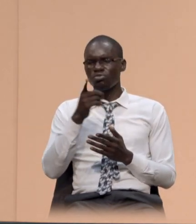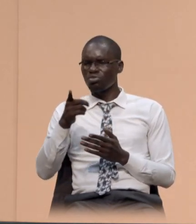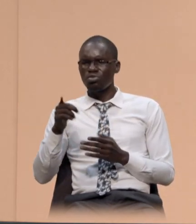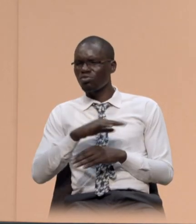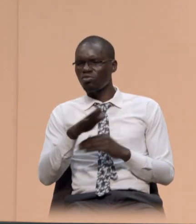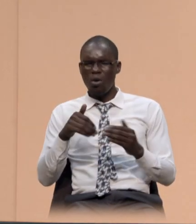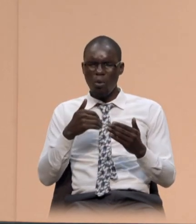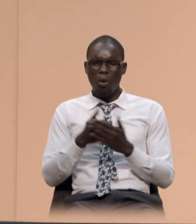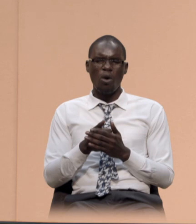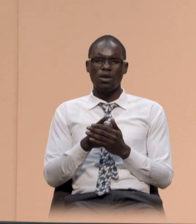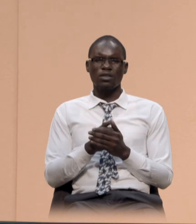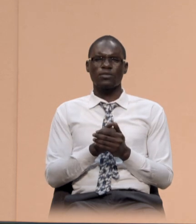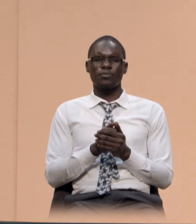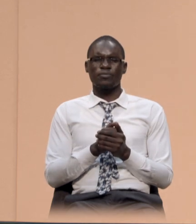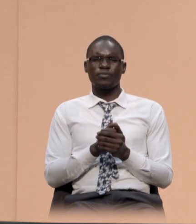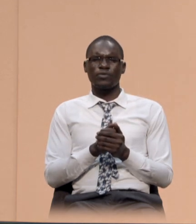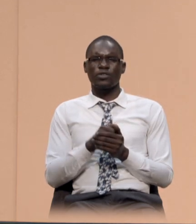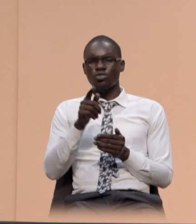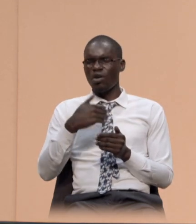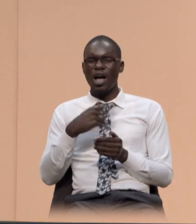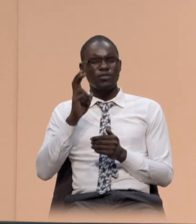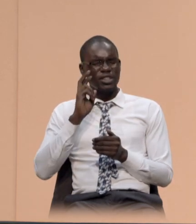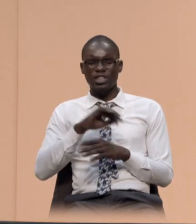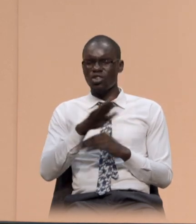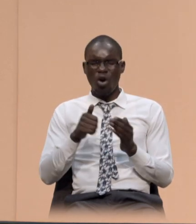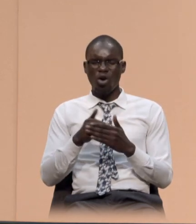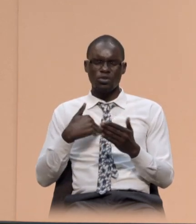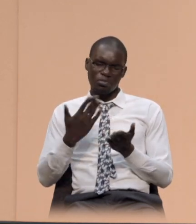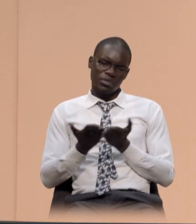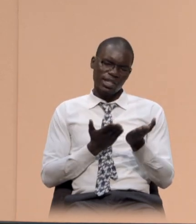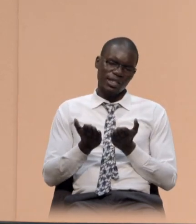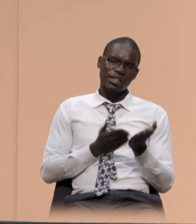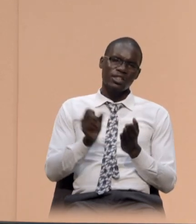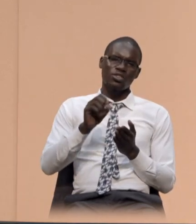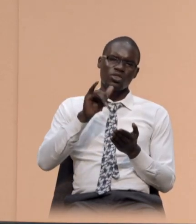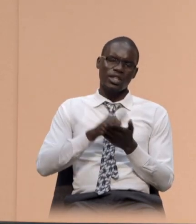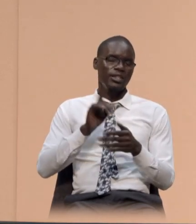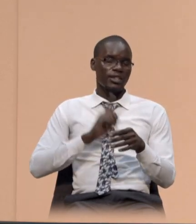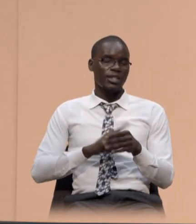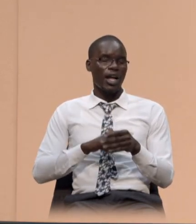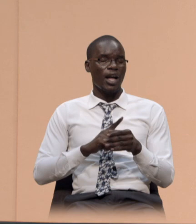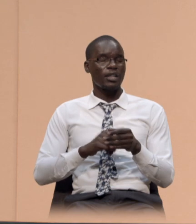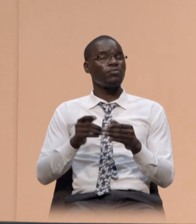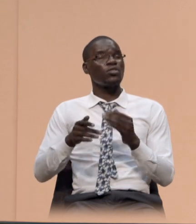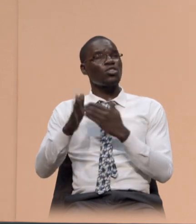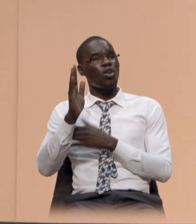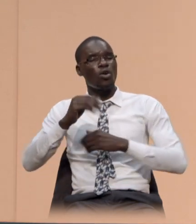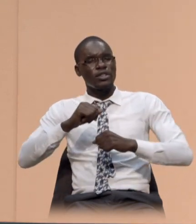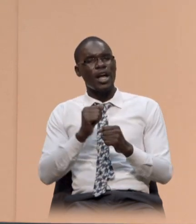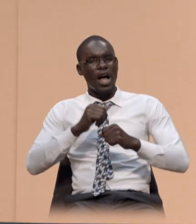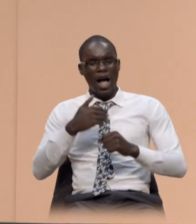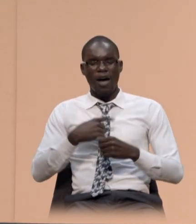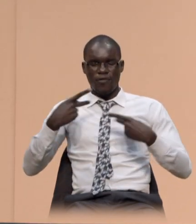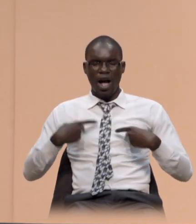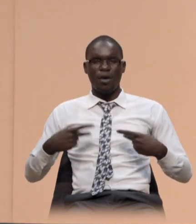Enoka, umeona mtumishi wangu Filgona, umeona mtumishi wangu. Ili Mungu anafurahi kwa sababu ana